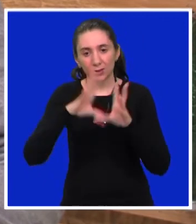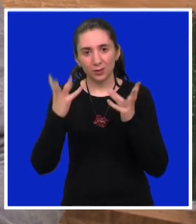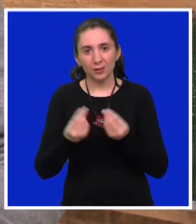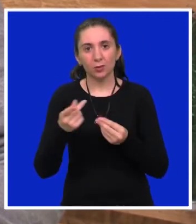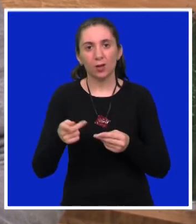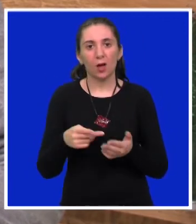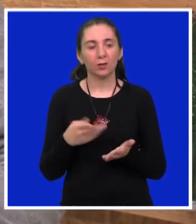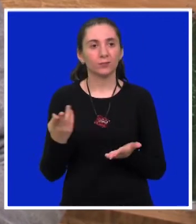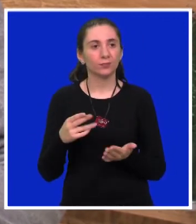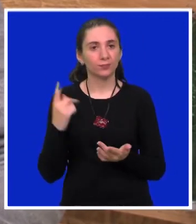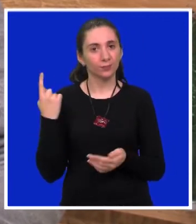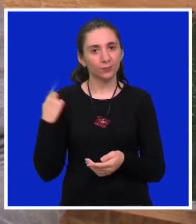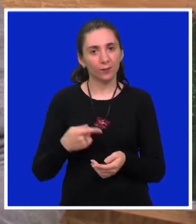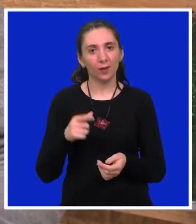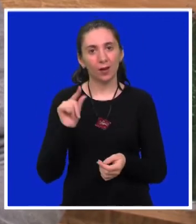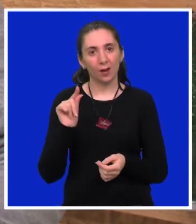cijela ta uredba